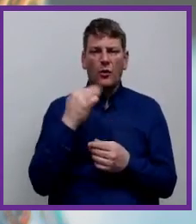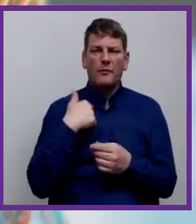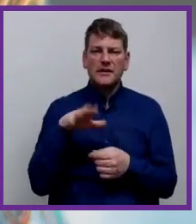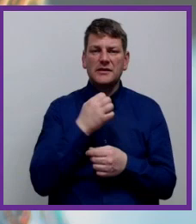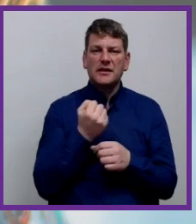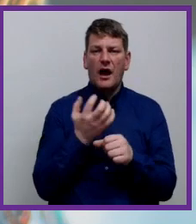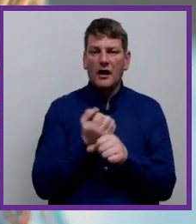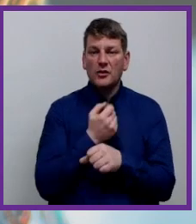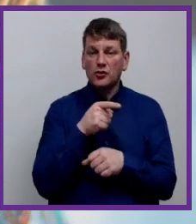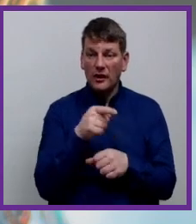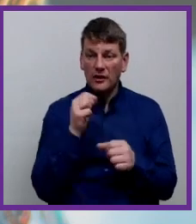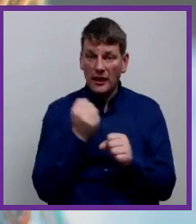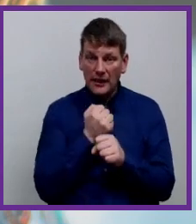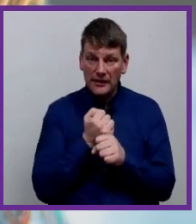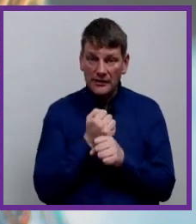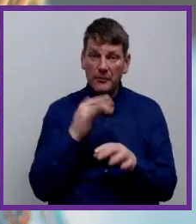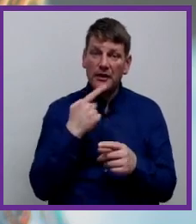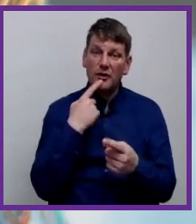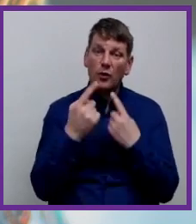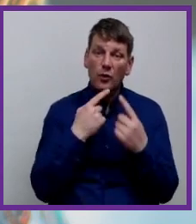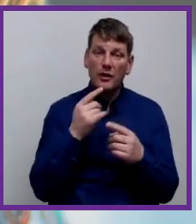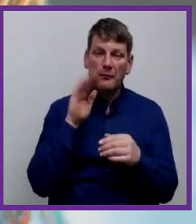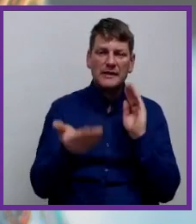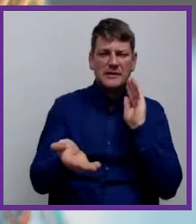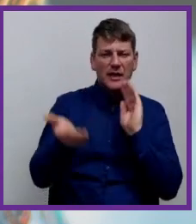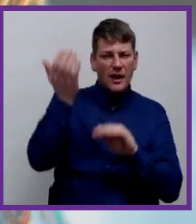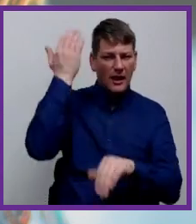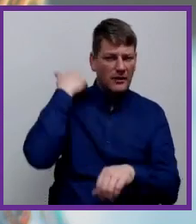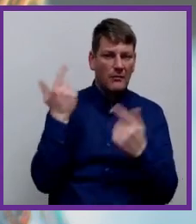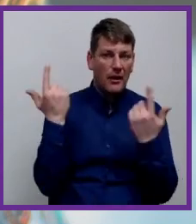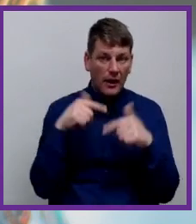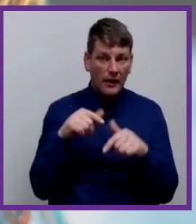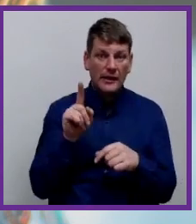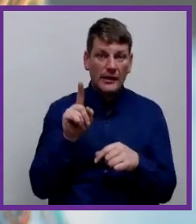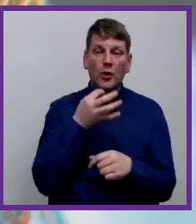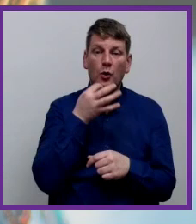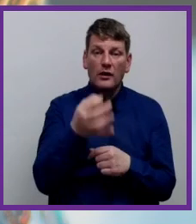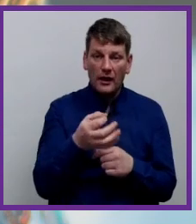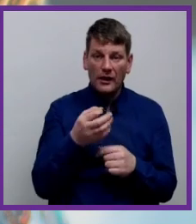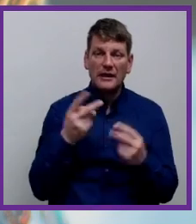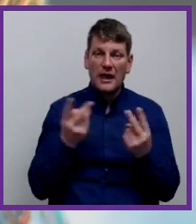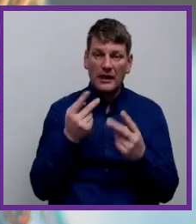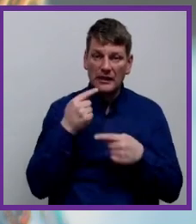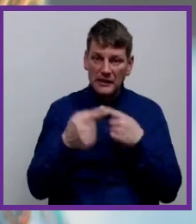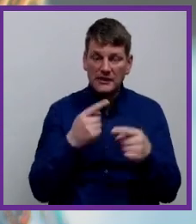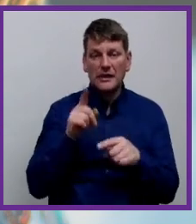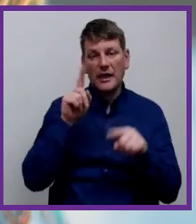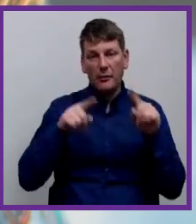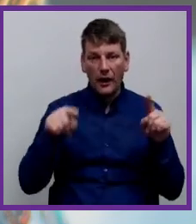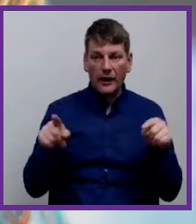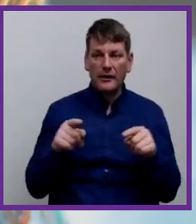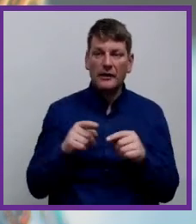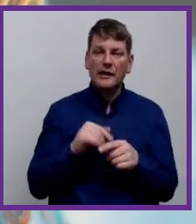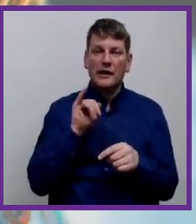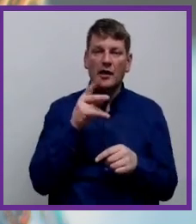darīsim. Bet runa pat ir par seniem laikiem, jo ir noteikti tradīcijas bijušas laikam, piemēram,